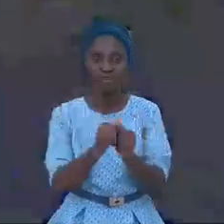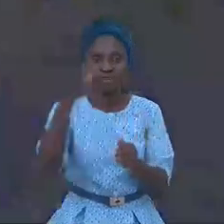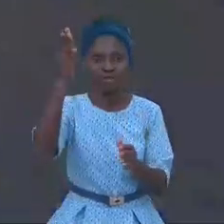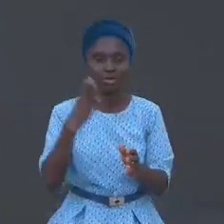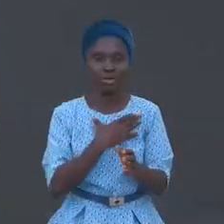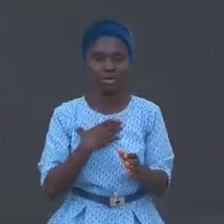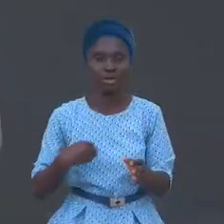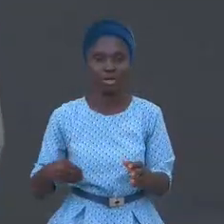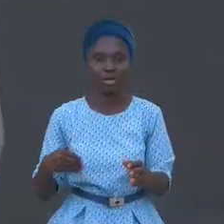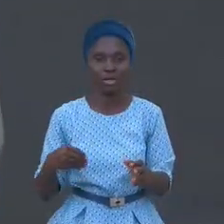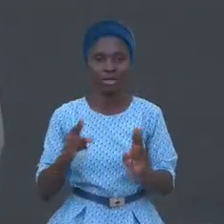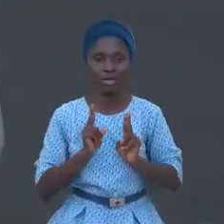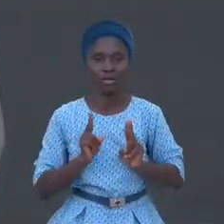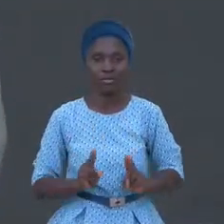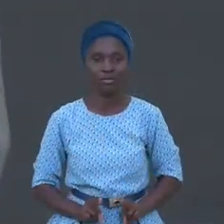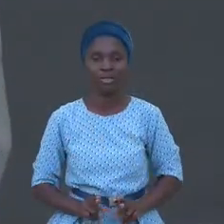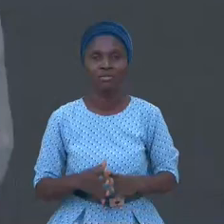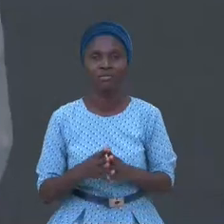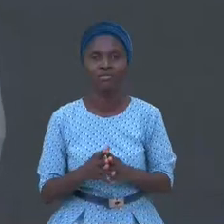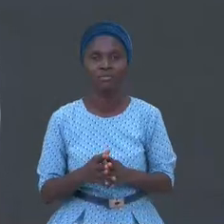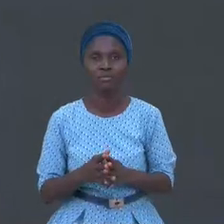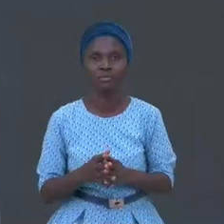Dieu et devant les hommes.